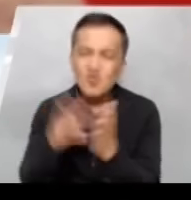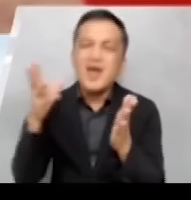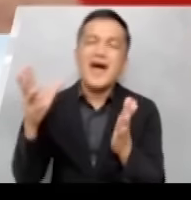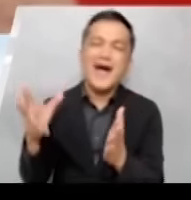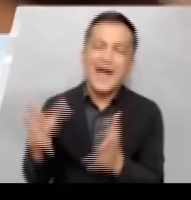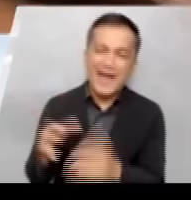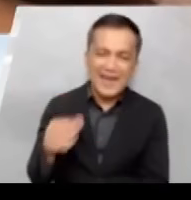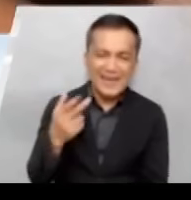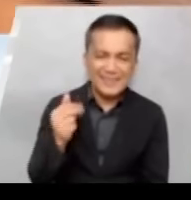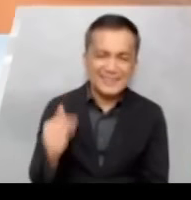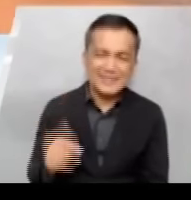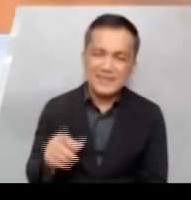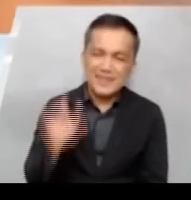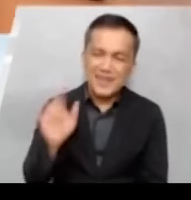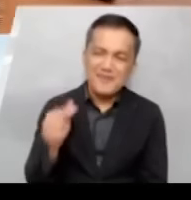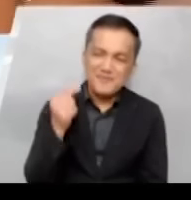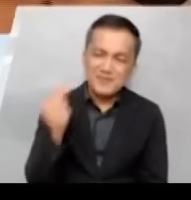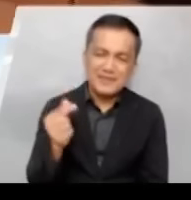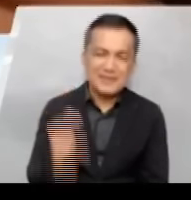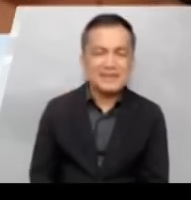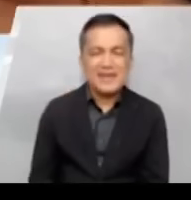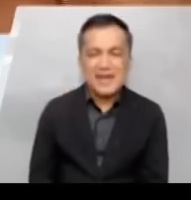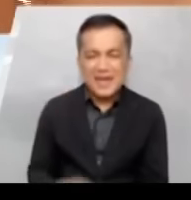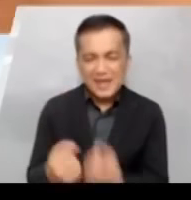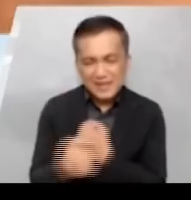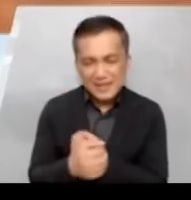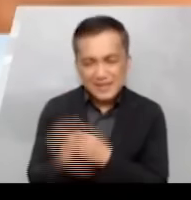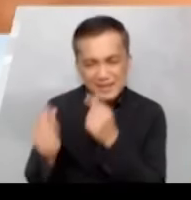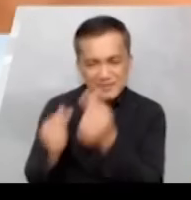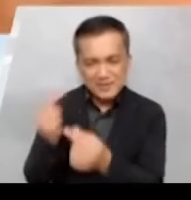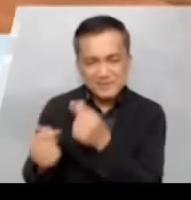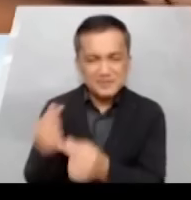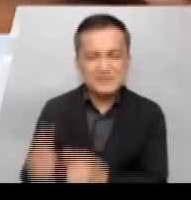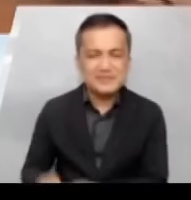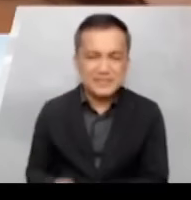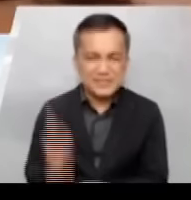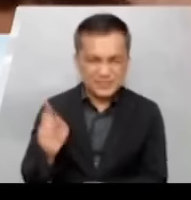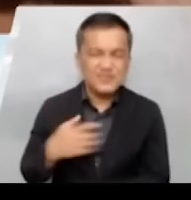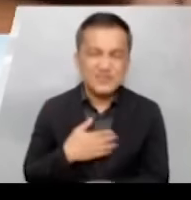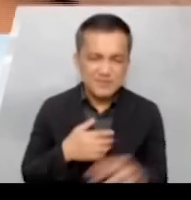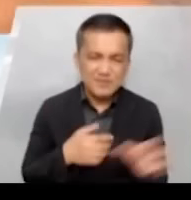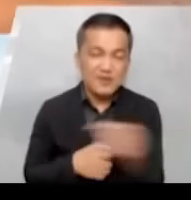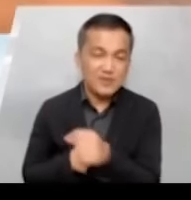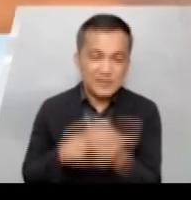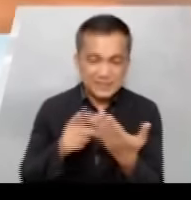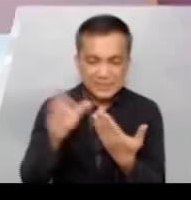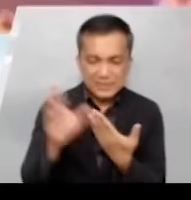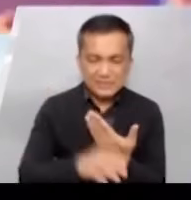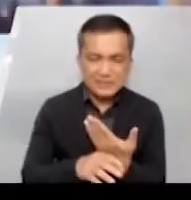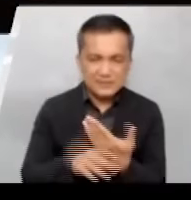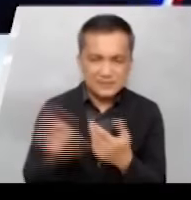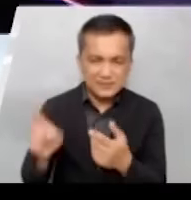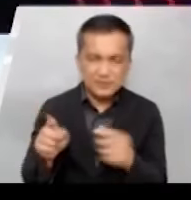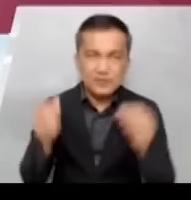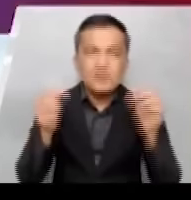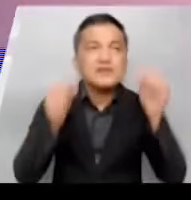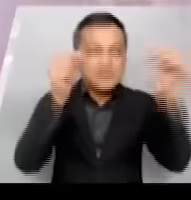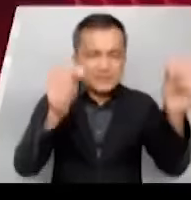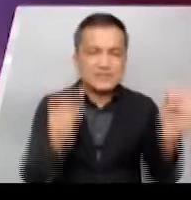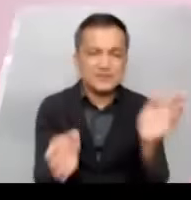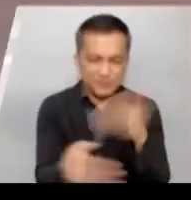Love, love. Excited nga siya na magkaroon nga ng physical copy nung calendar kasi gusto niya raw ipaskill sa kanyang kwarto. Thankful naman